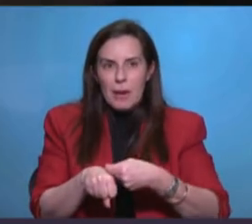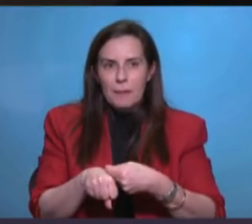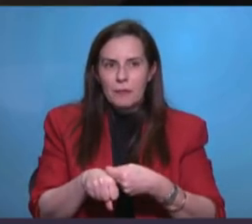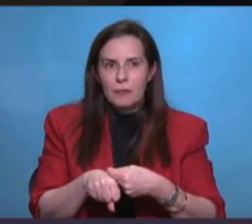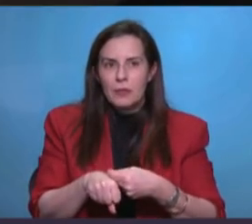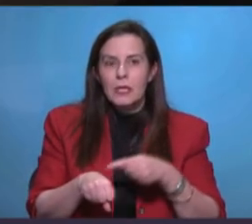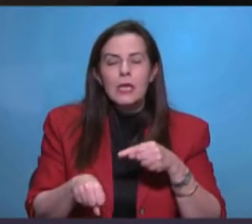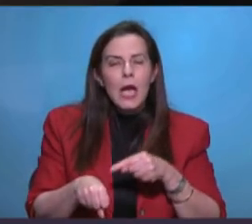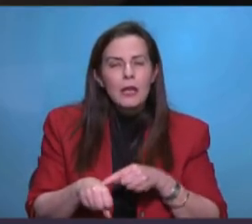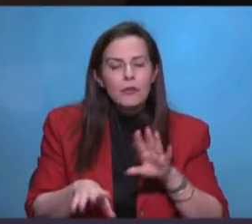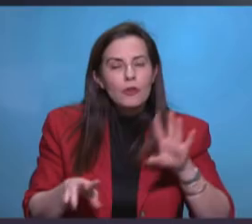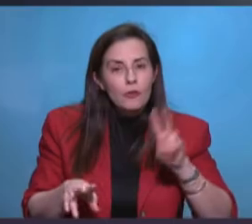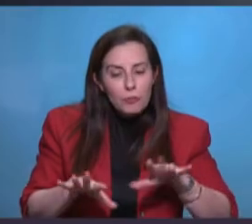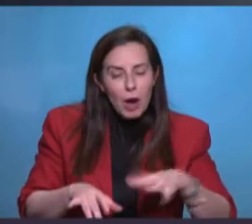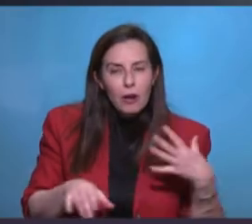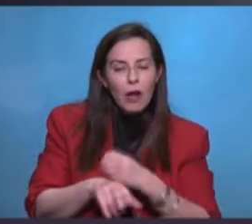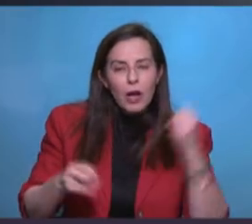הללו בוודאות יוכלו להיפרץ.